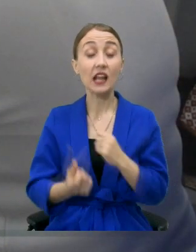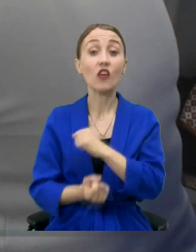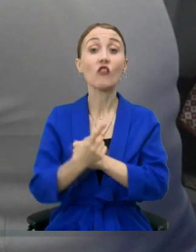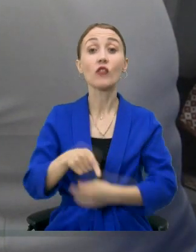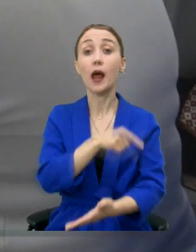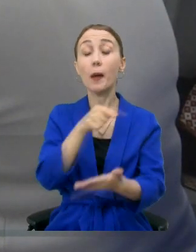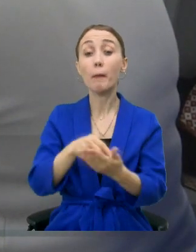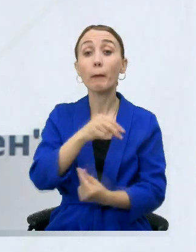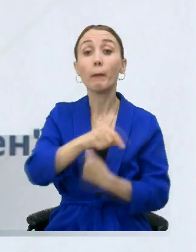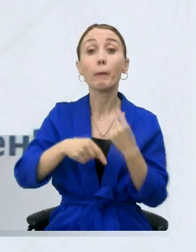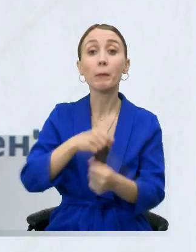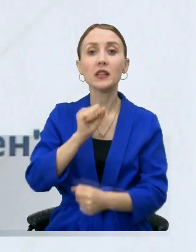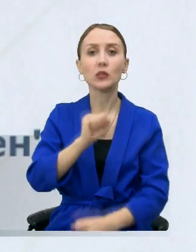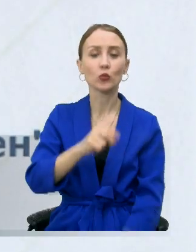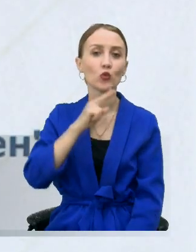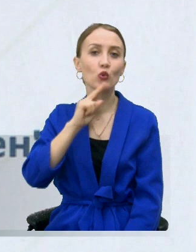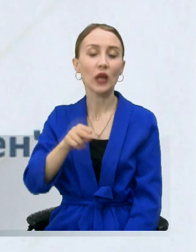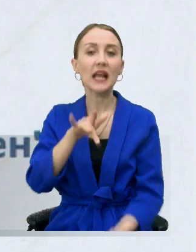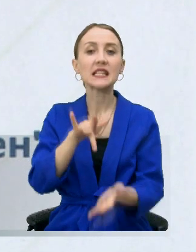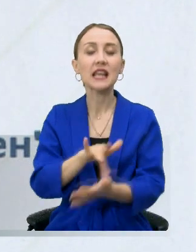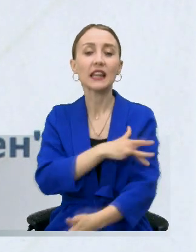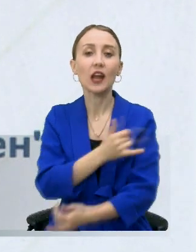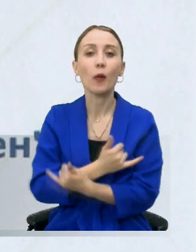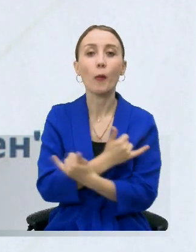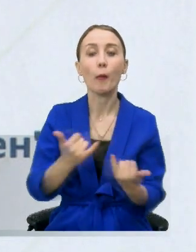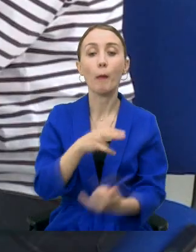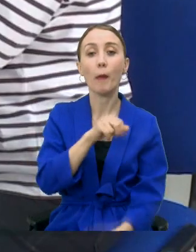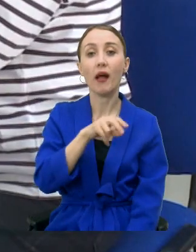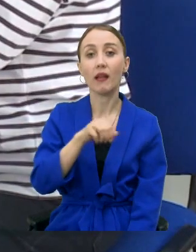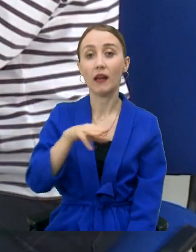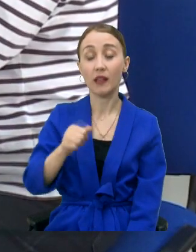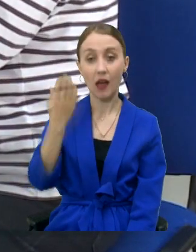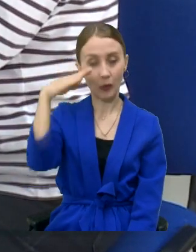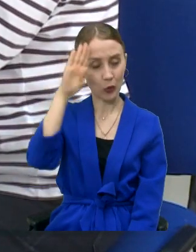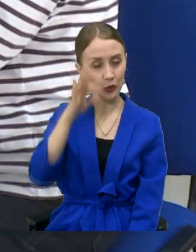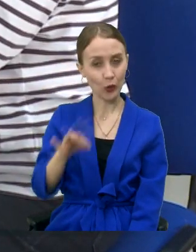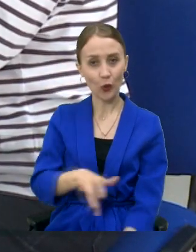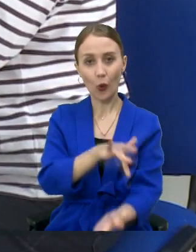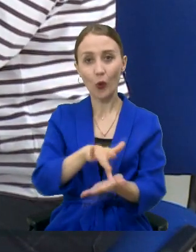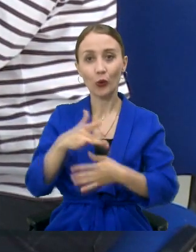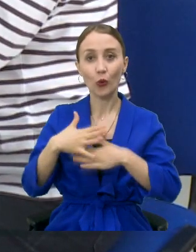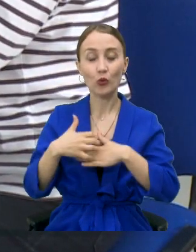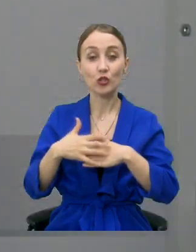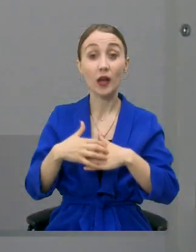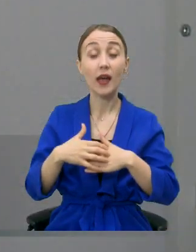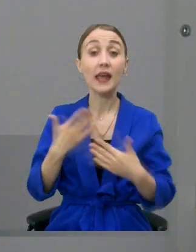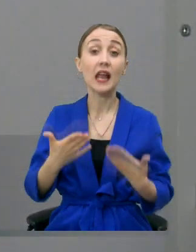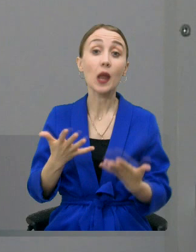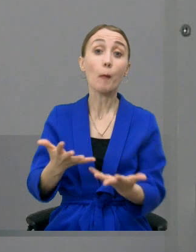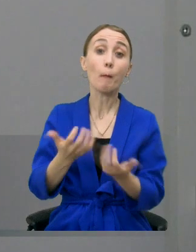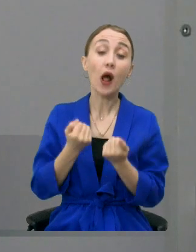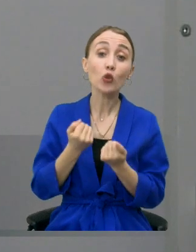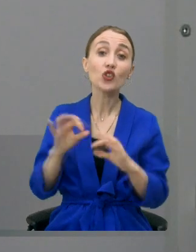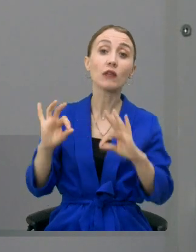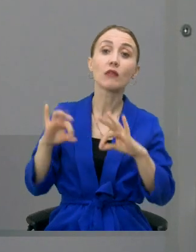субъекты бизнеса могут обратиться в Центр обслуживания Палаты предпринимателей Акмолинской области в городе Кокшетау, либо получить